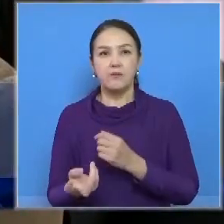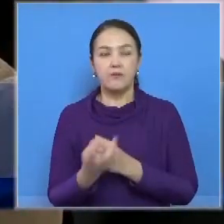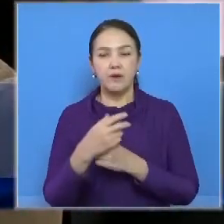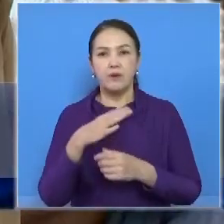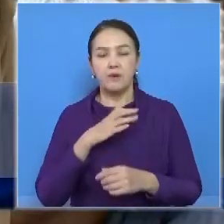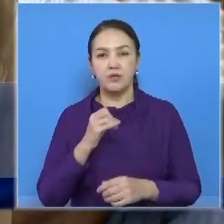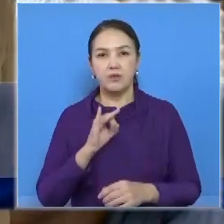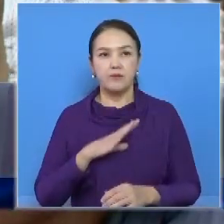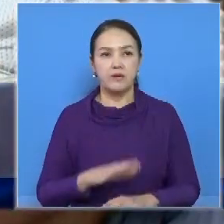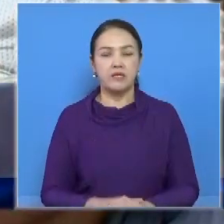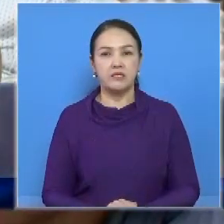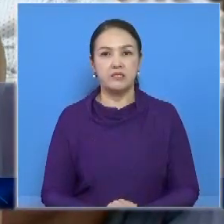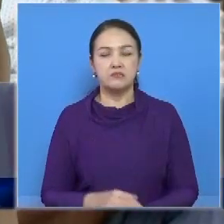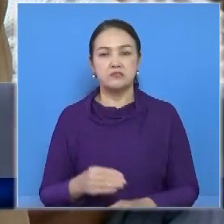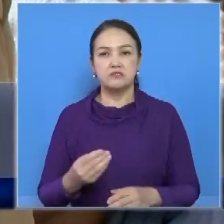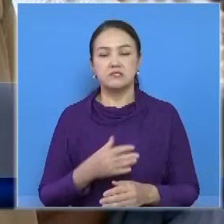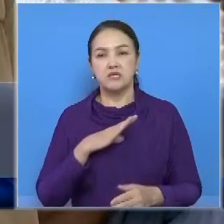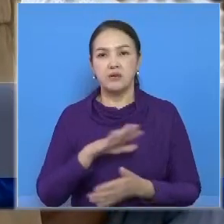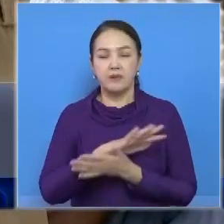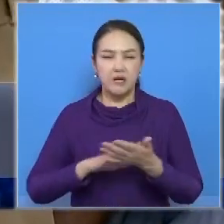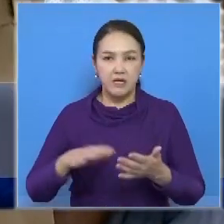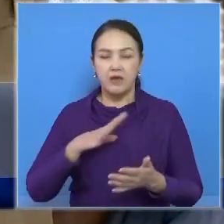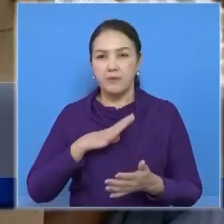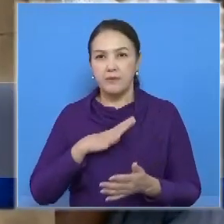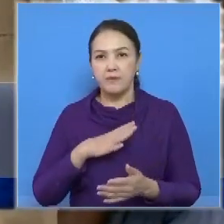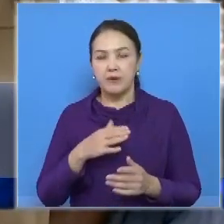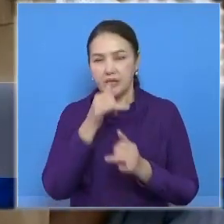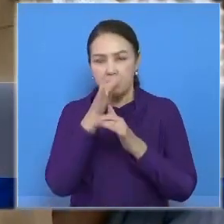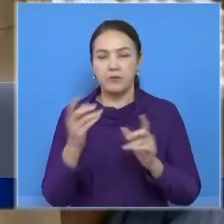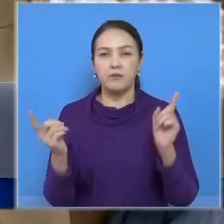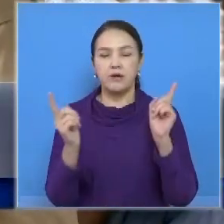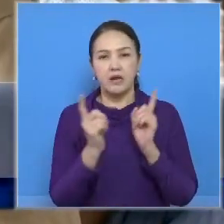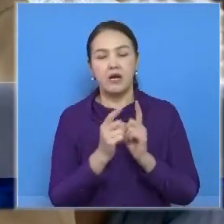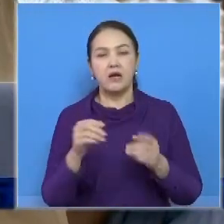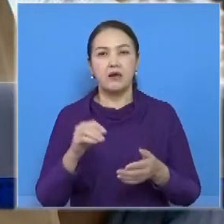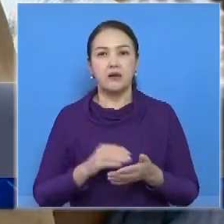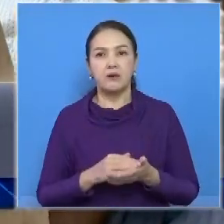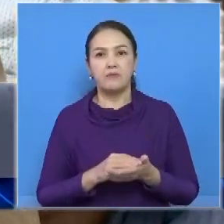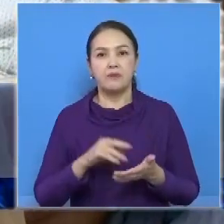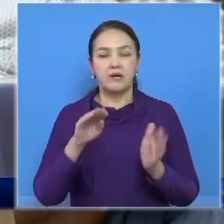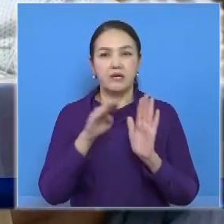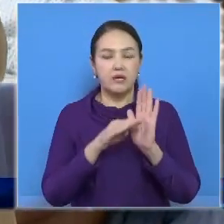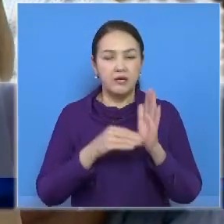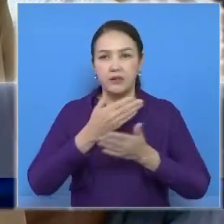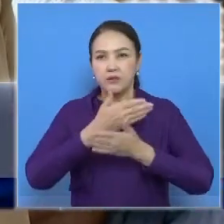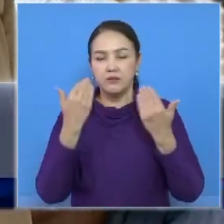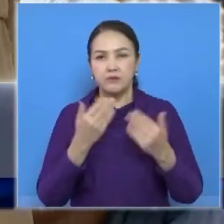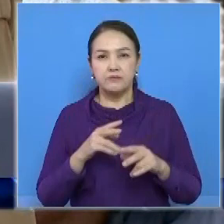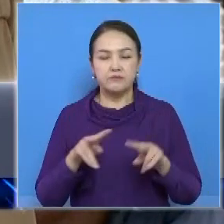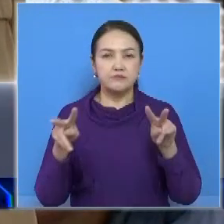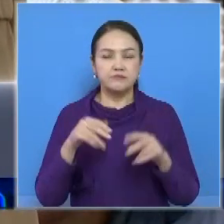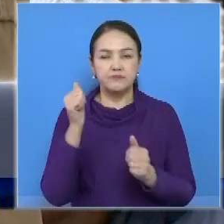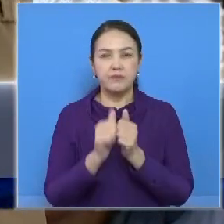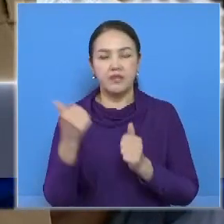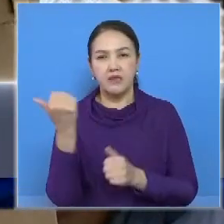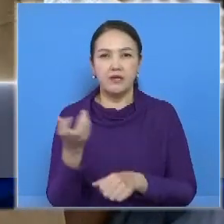деп отыр. Жүрібек мырзаның приемына жазылсам ол кісі қабылдамайды. График шыққан жоқ, қашан болатынын ешкім айтпайды. Есік жағалап апта сайын